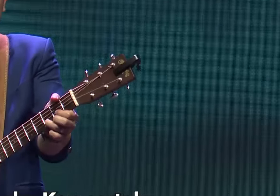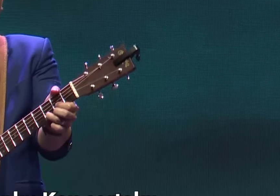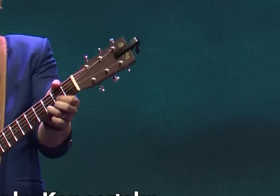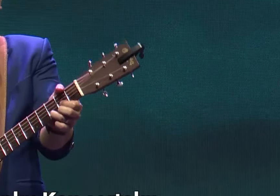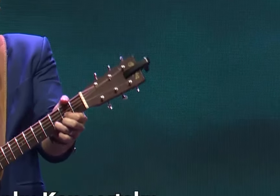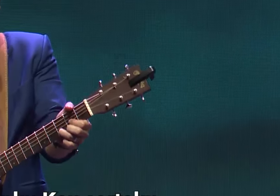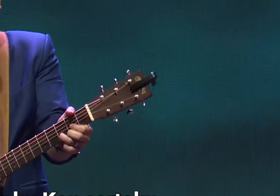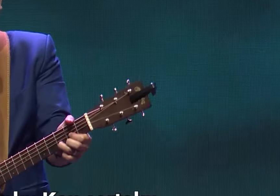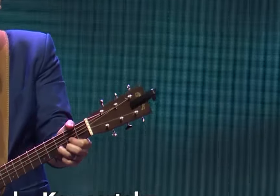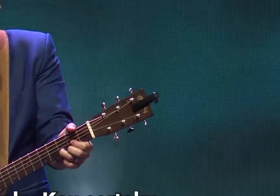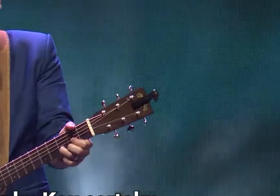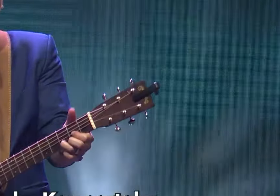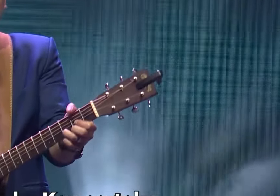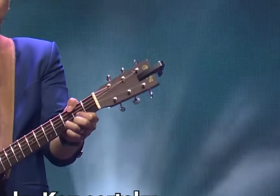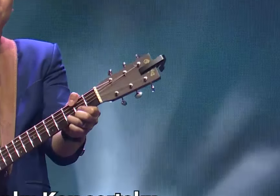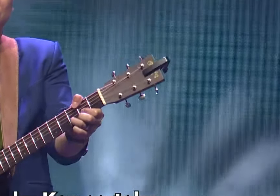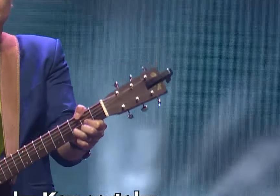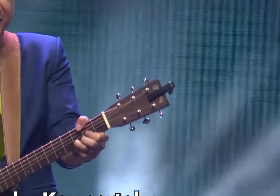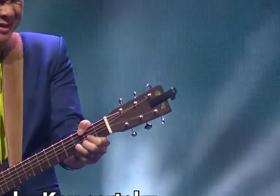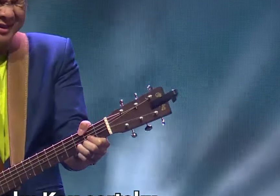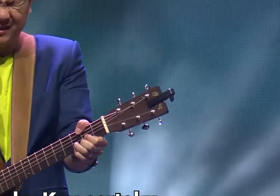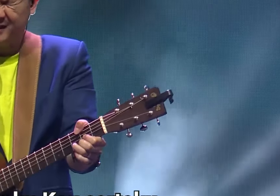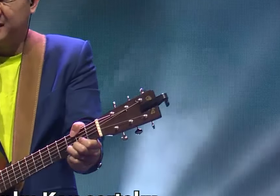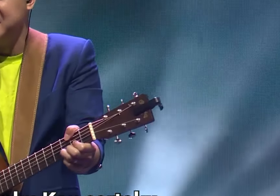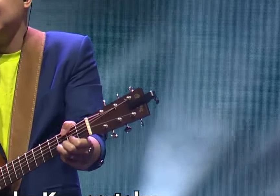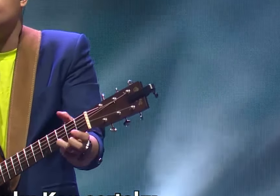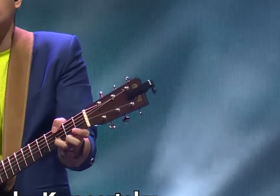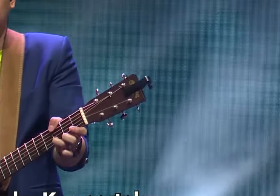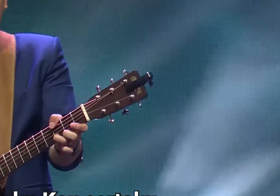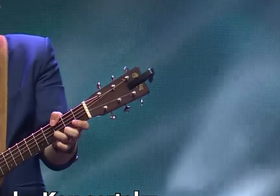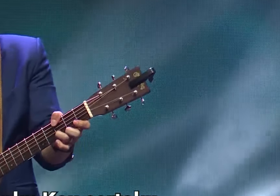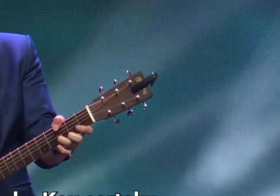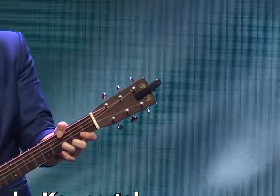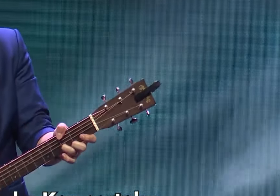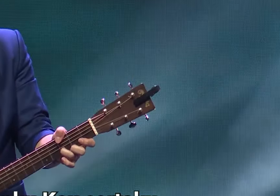Dalam kehidupanku Kau